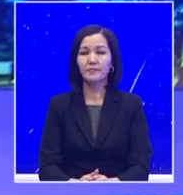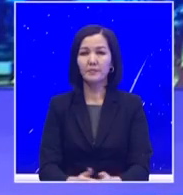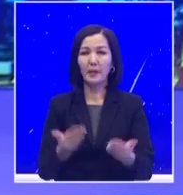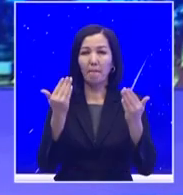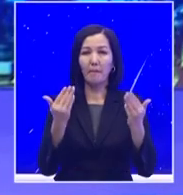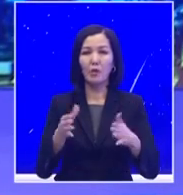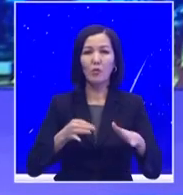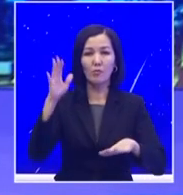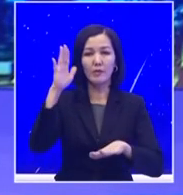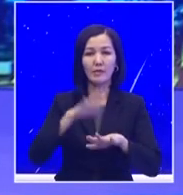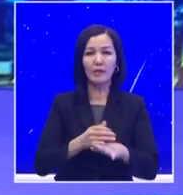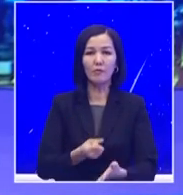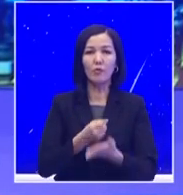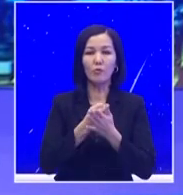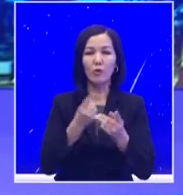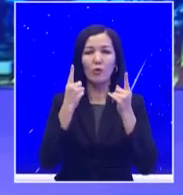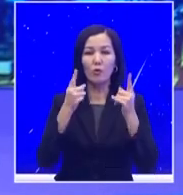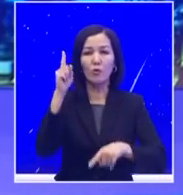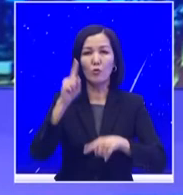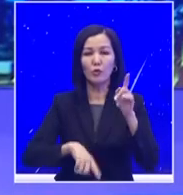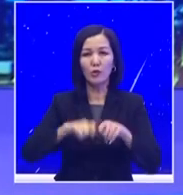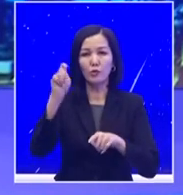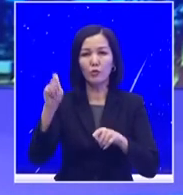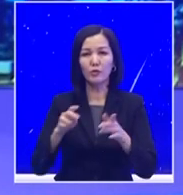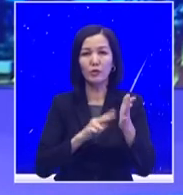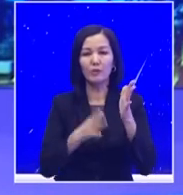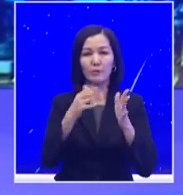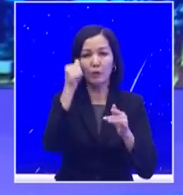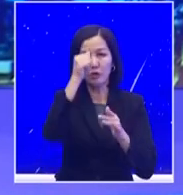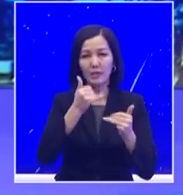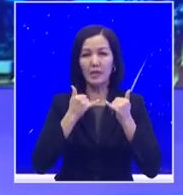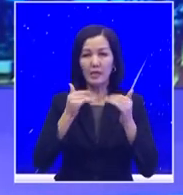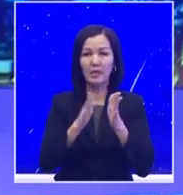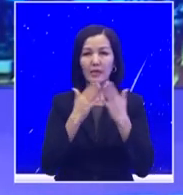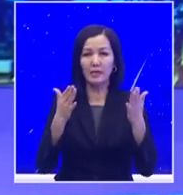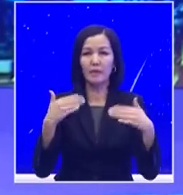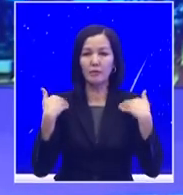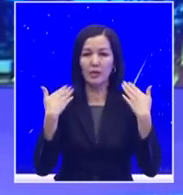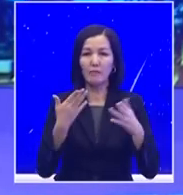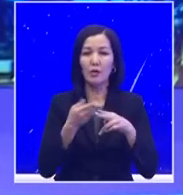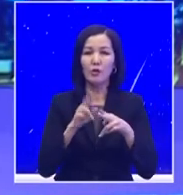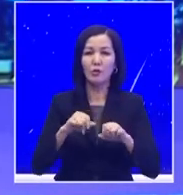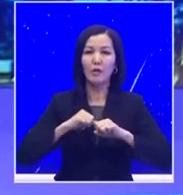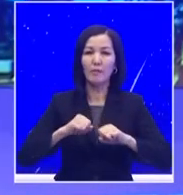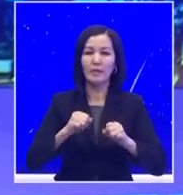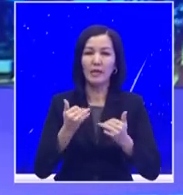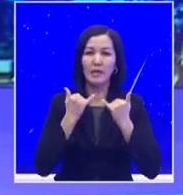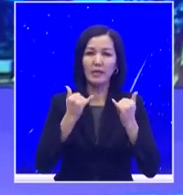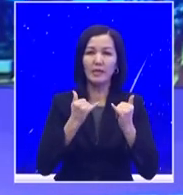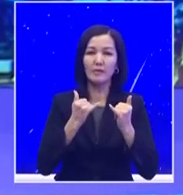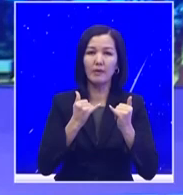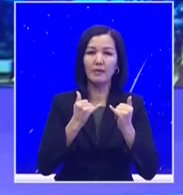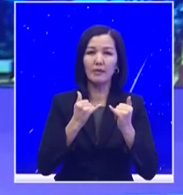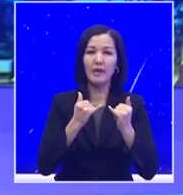Ел облыс әкімінің қолдауымен Лотан соғысының 75 жылдығына арнайы кітап шығарылмақ. Сондай ақ батырларға тағзым атты ақындар